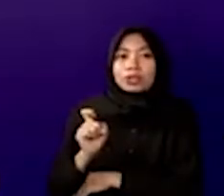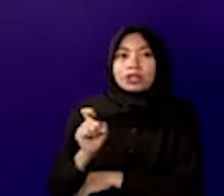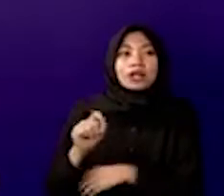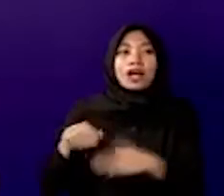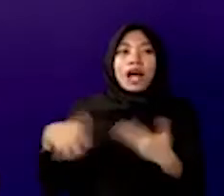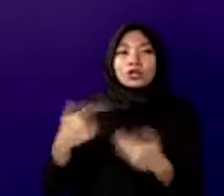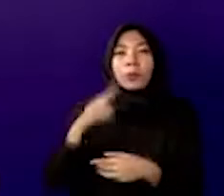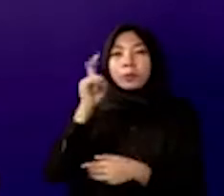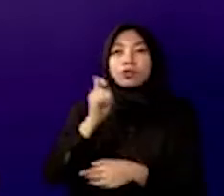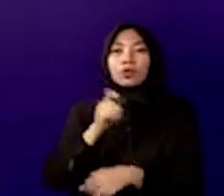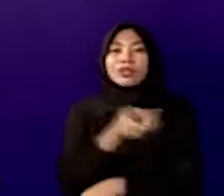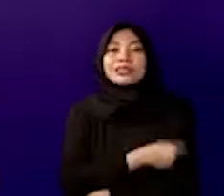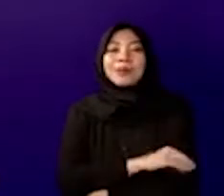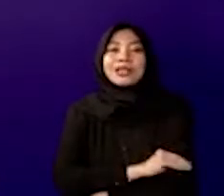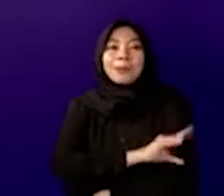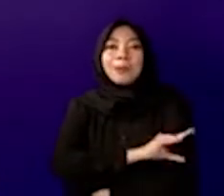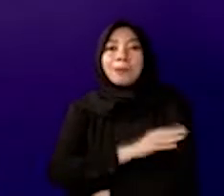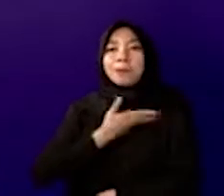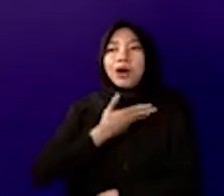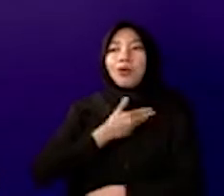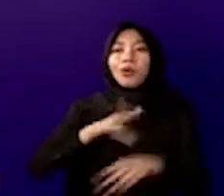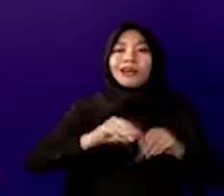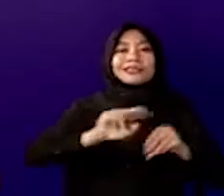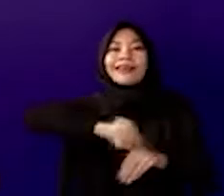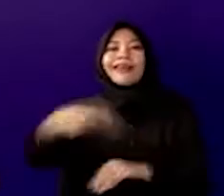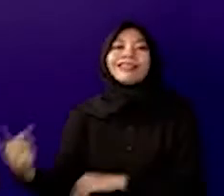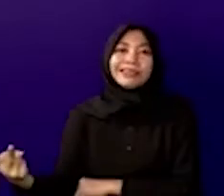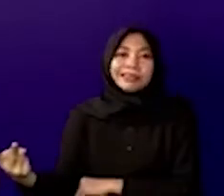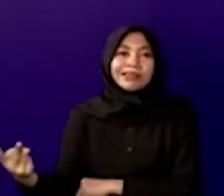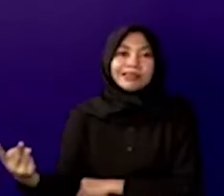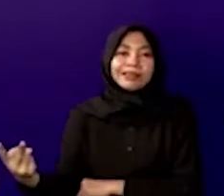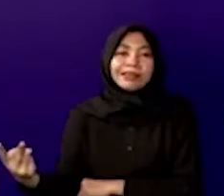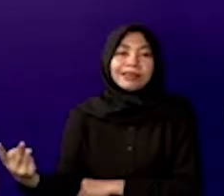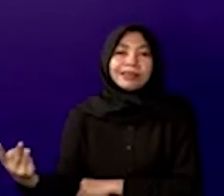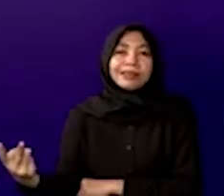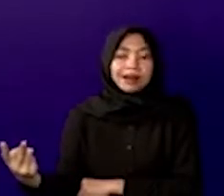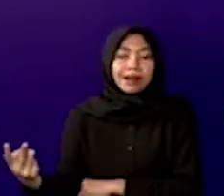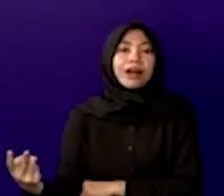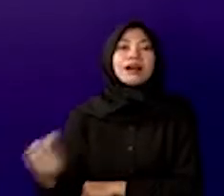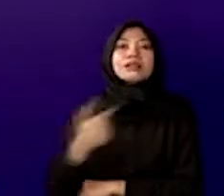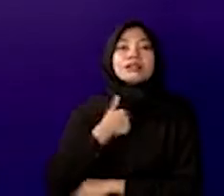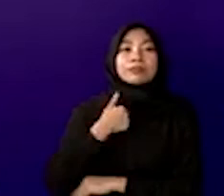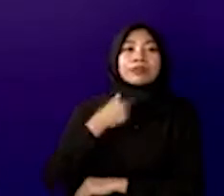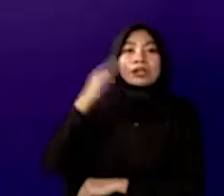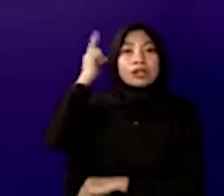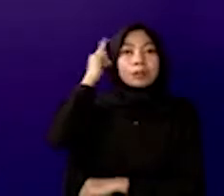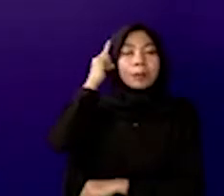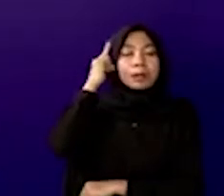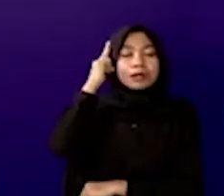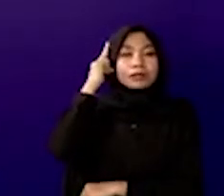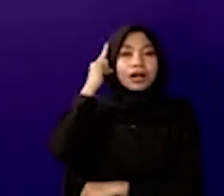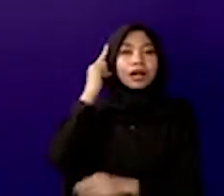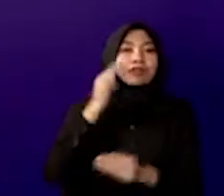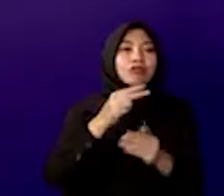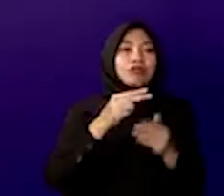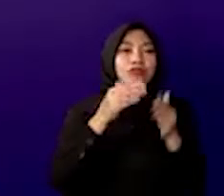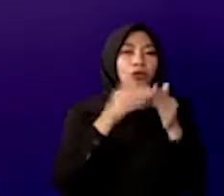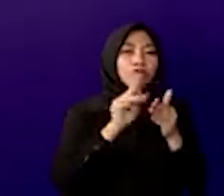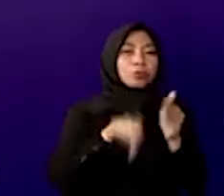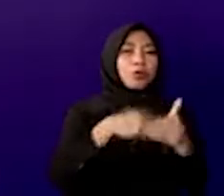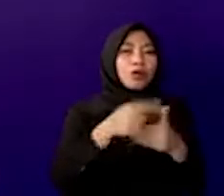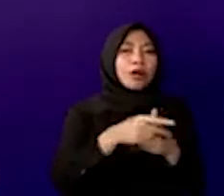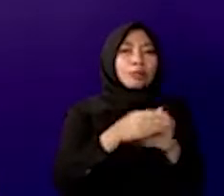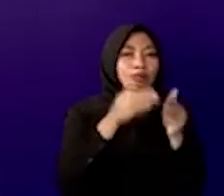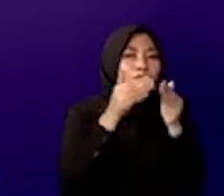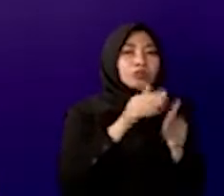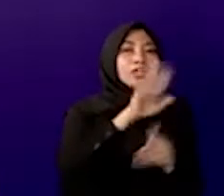reskilling upskilling untuk pindah kerja dan dari situ sudah program yang 1 tahun disiapkan 5,6 juta